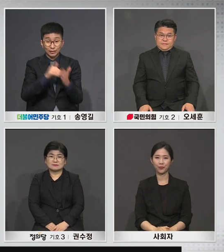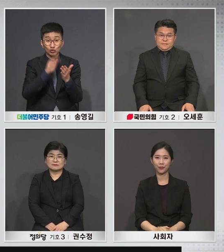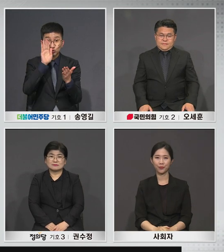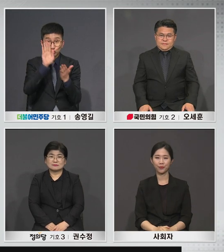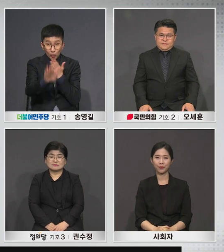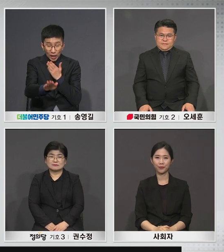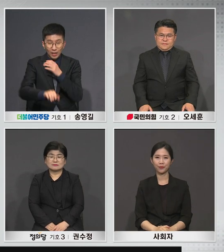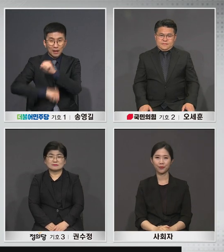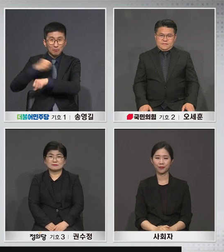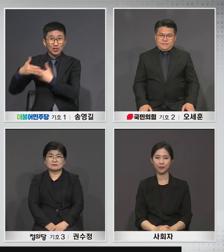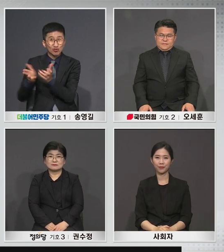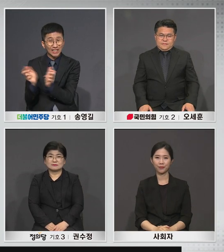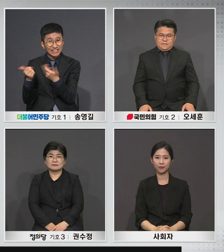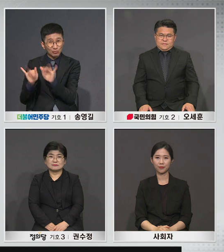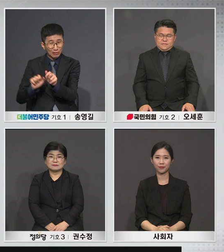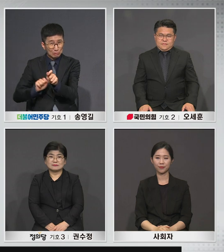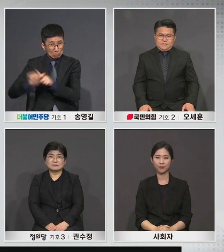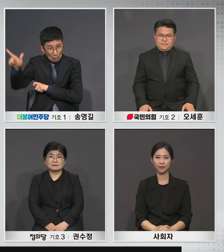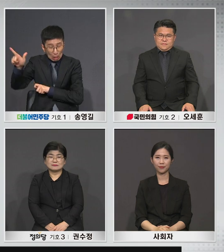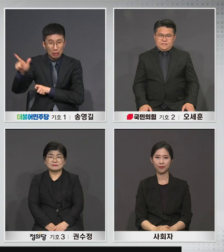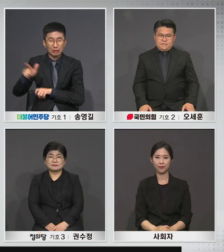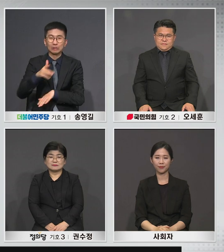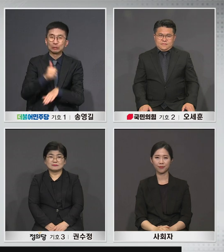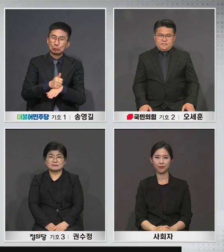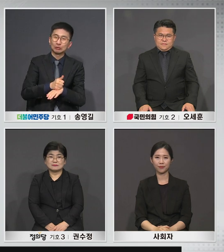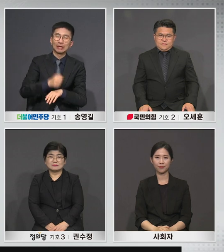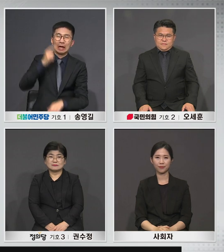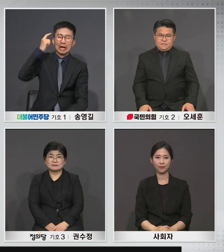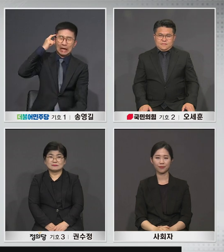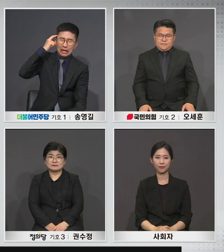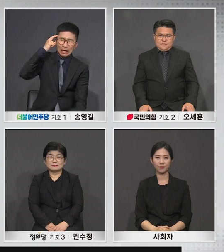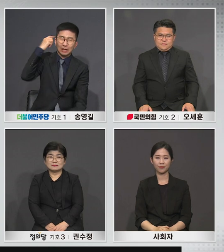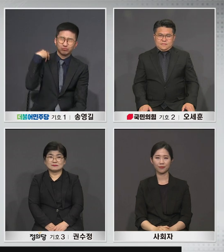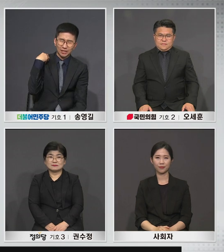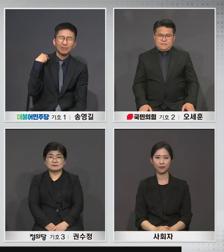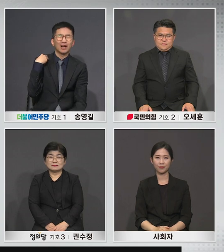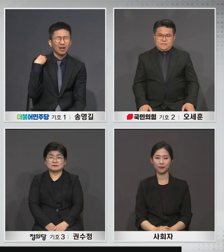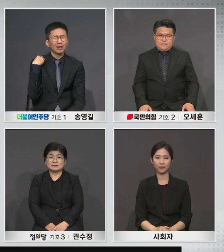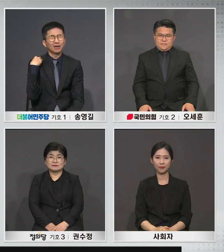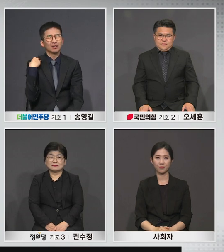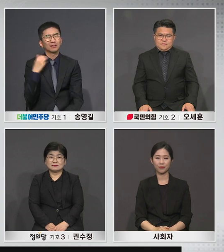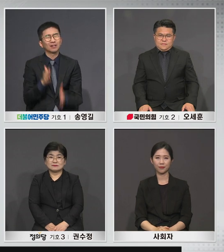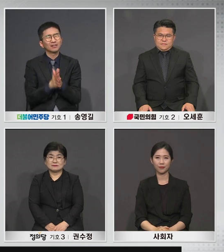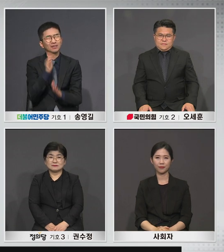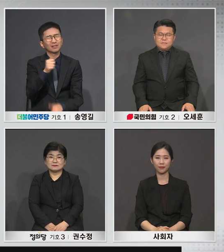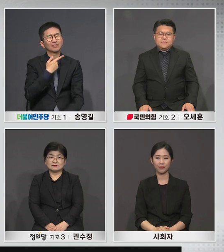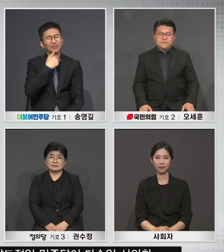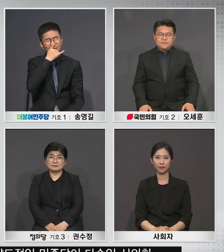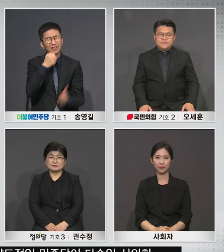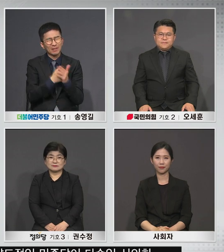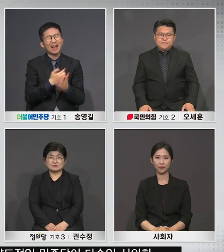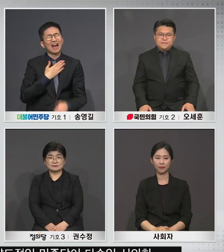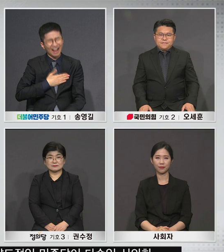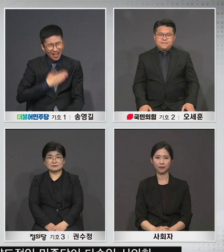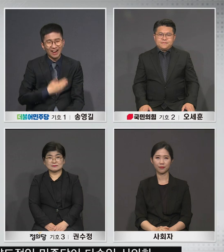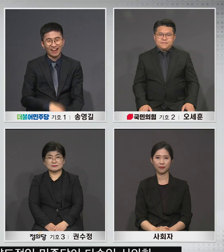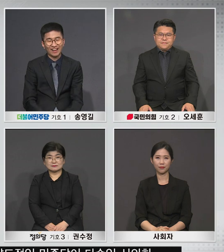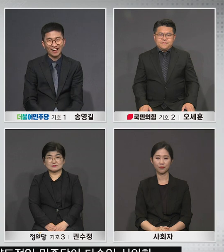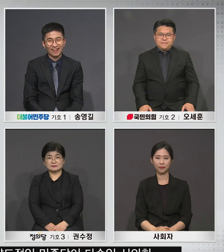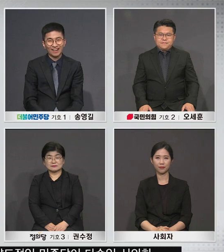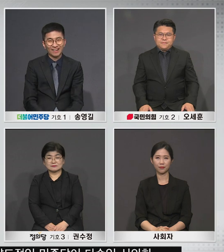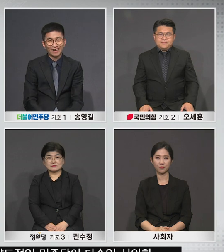민주당이 다수인 시위에서 여러 가지 고민이 많았을 것입니다. 저도 충분히 시장을 해봤기 때문에 고충은 이해가 되지만.